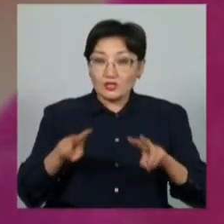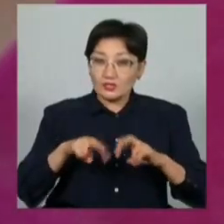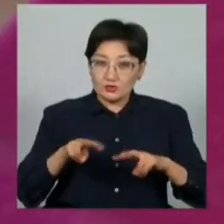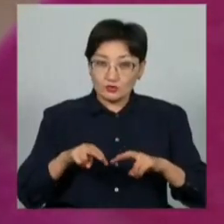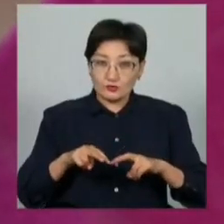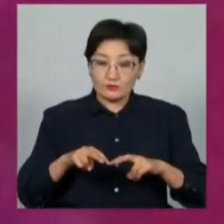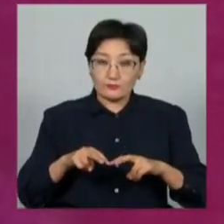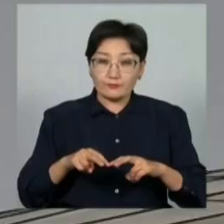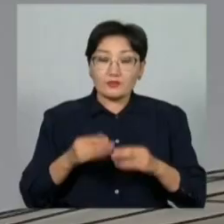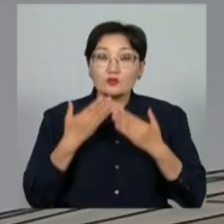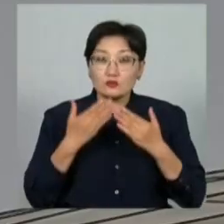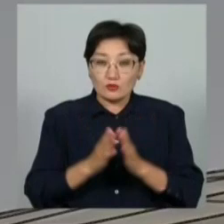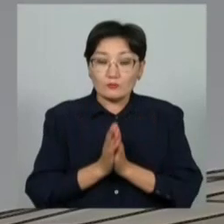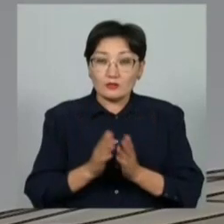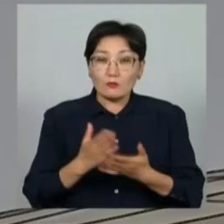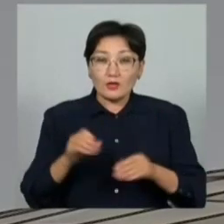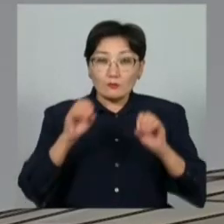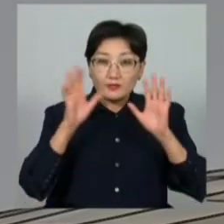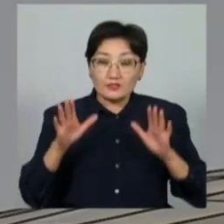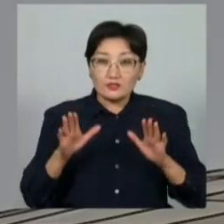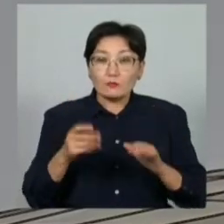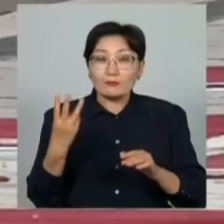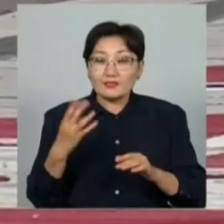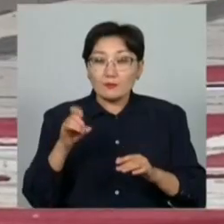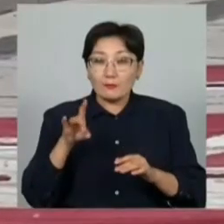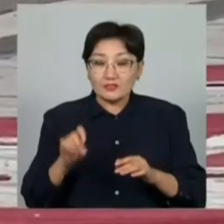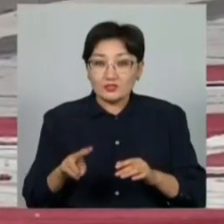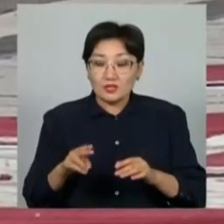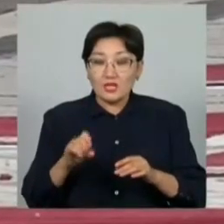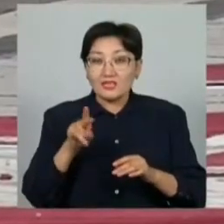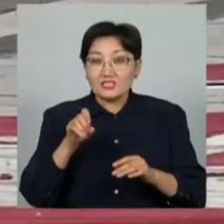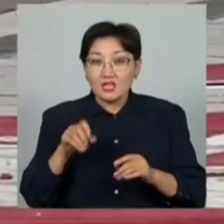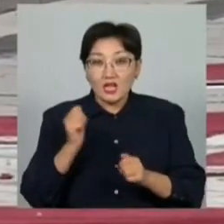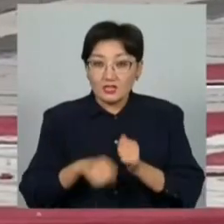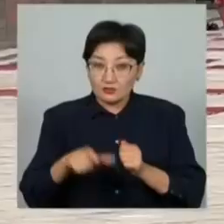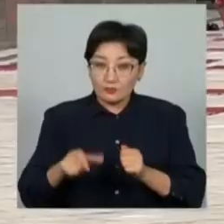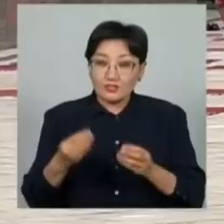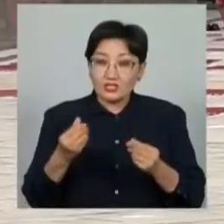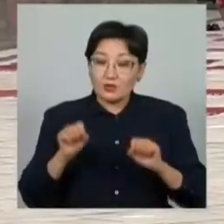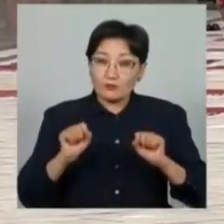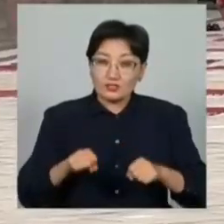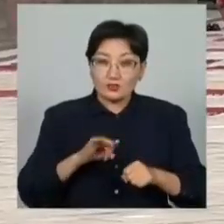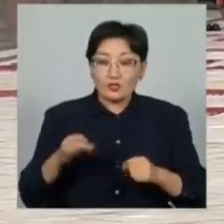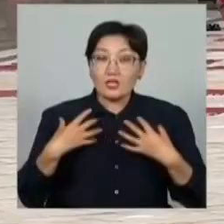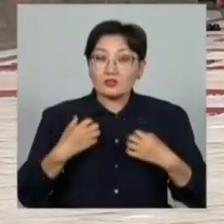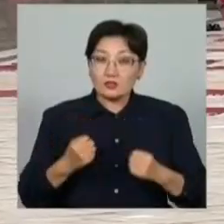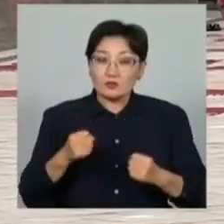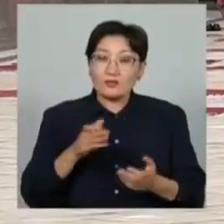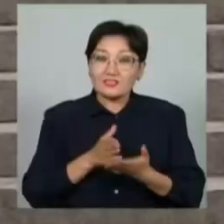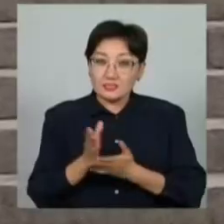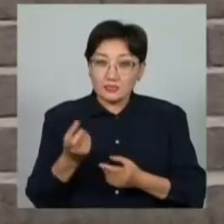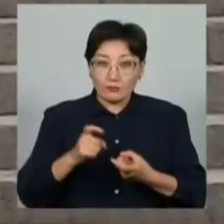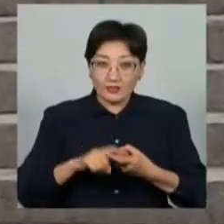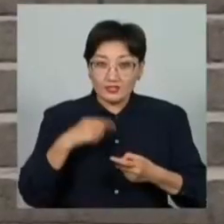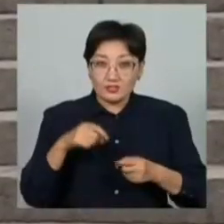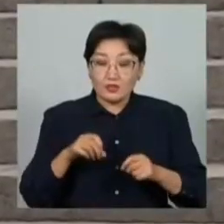қарастыруды қолға алып жатырмыз. Ислам дініндегі 5 парыздың бірі қажылықты өтеу әр адамның қаржылық мүмкіндігі мен денсаулығына тікелей